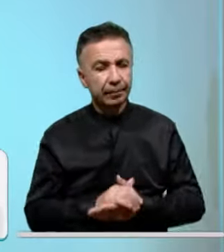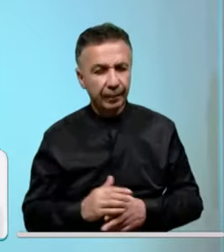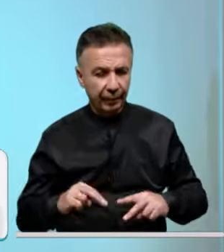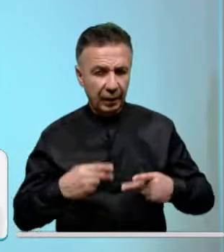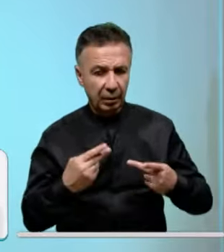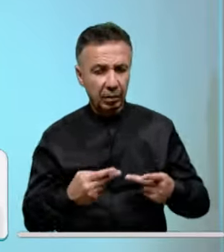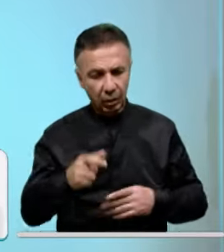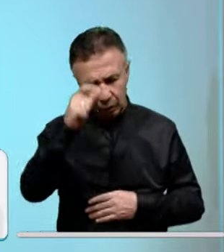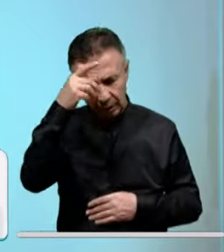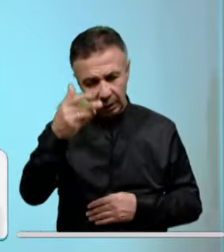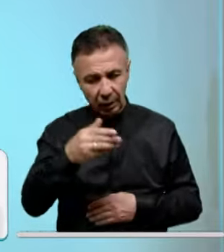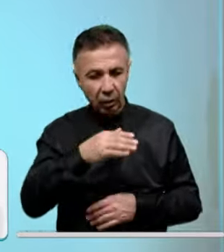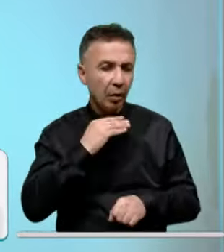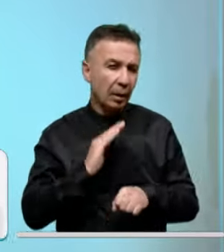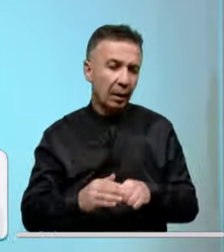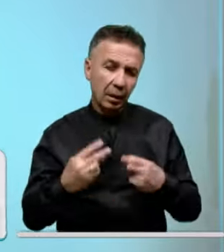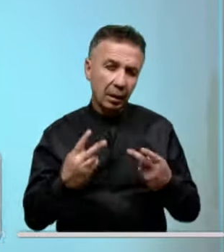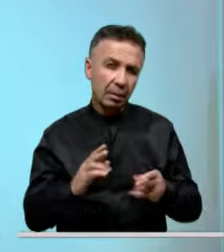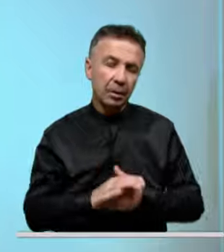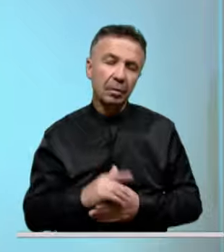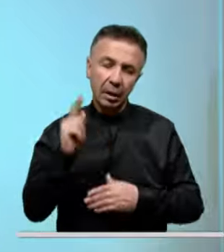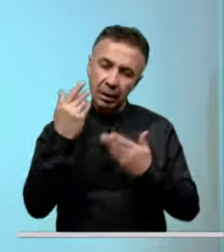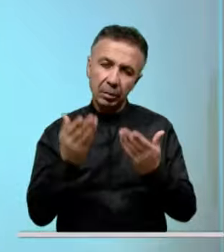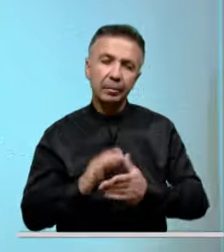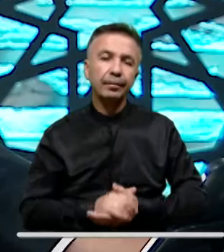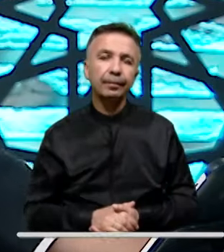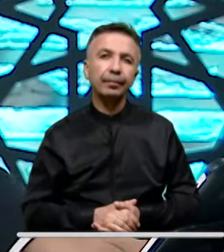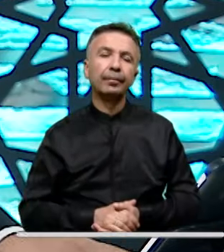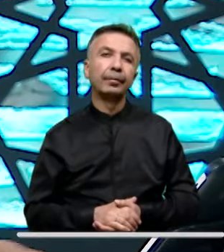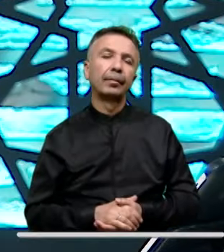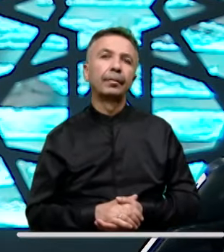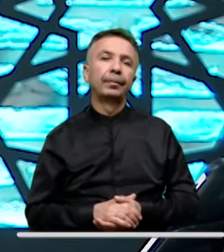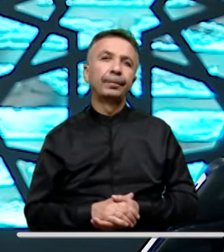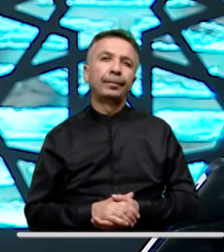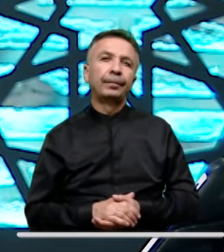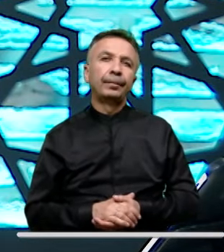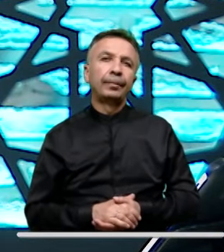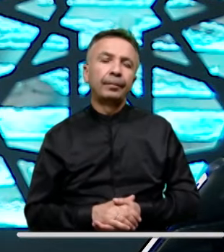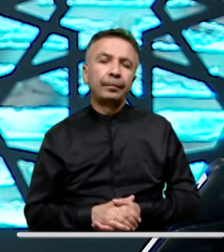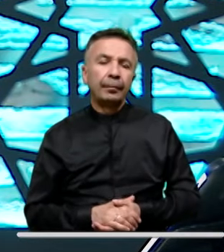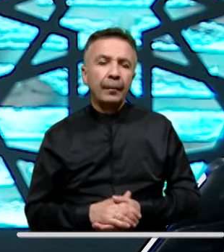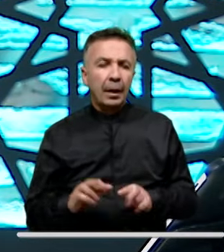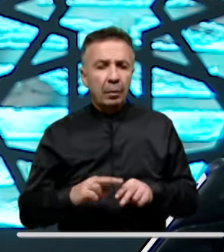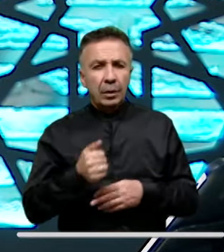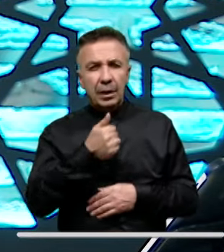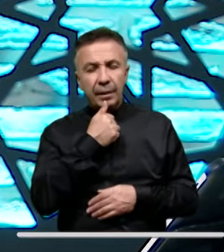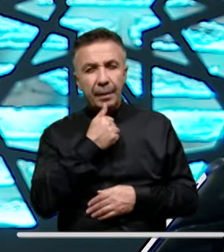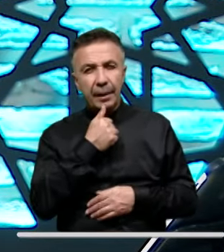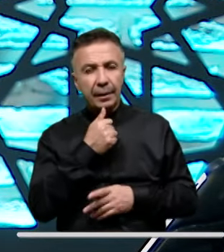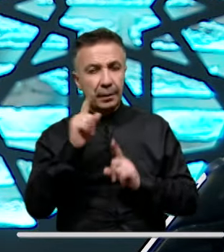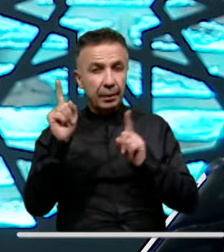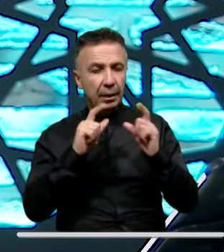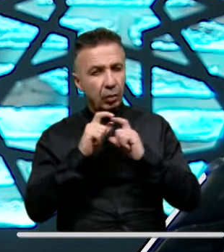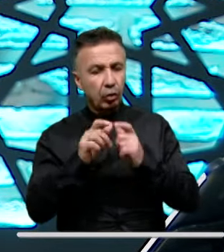yoluyla yurt dışında da kestirebilirsiniz. Kurbanınız geçerlidir. Eyvallah hocam. Teşekkür ederiz. Mustafa Bey sosyal medyadan bir soru